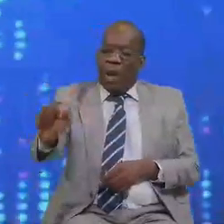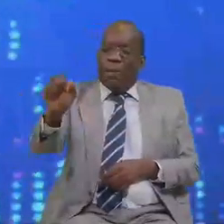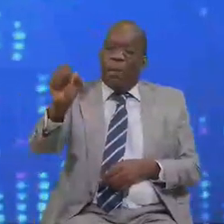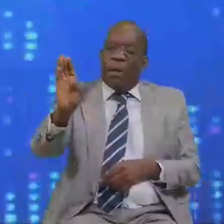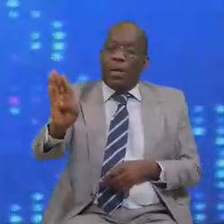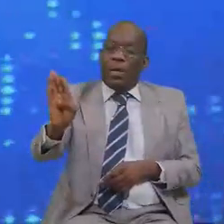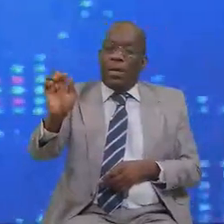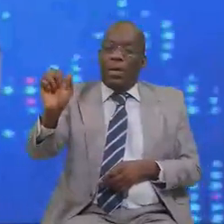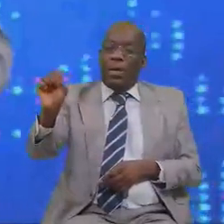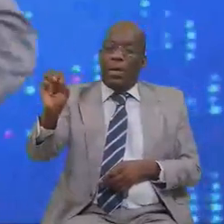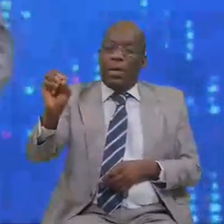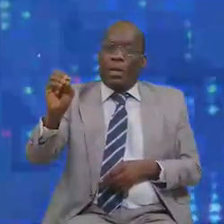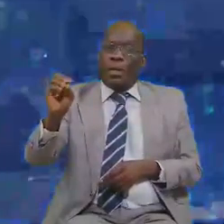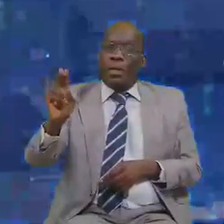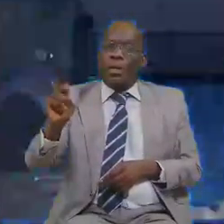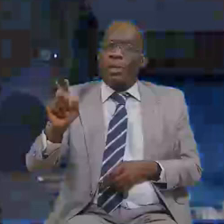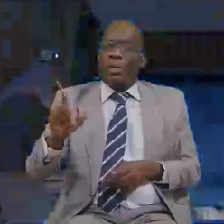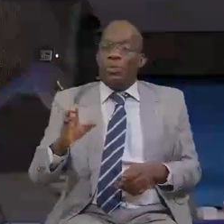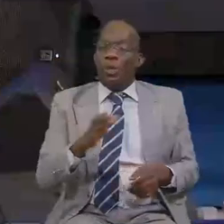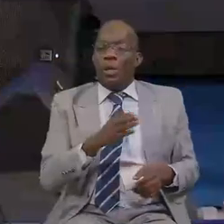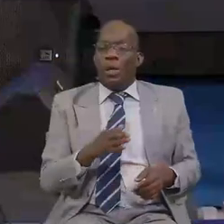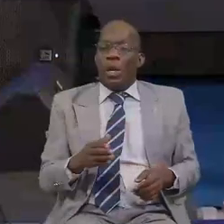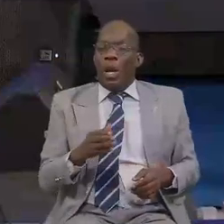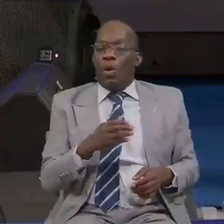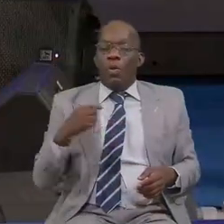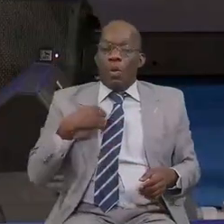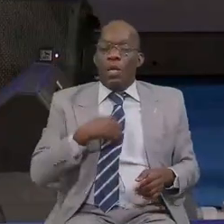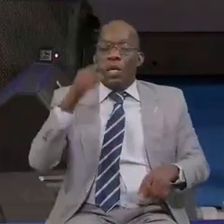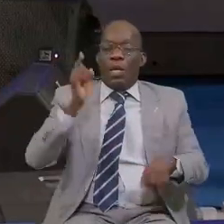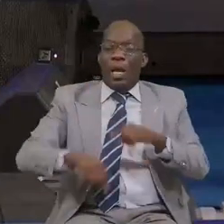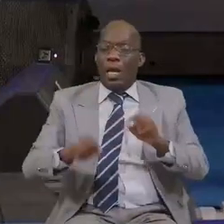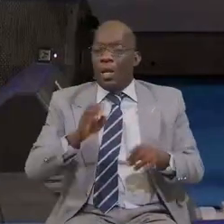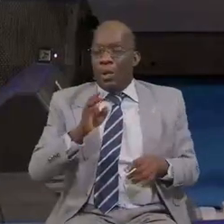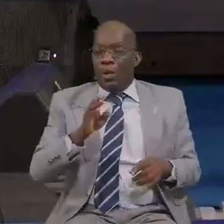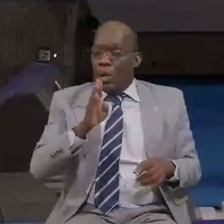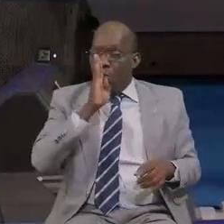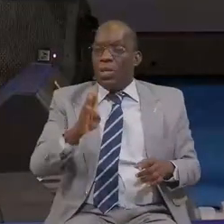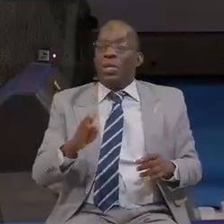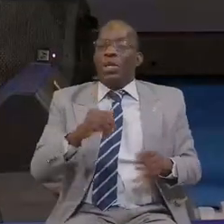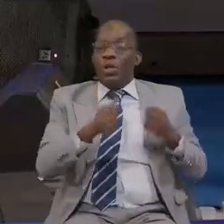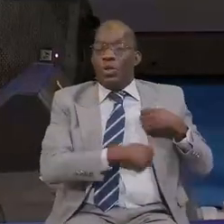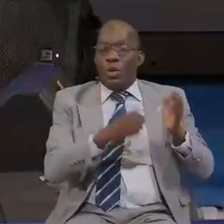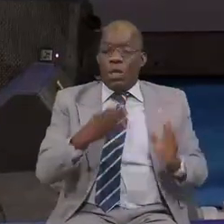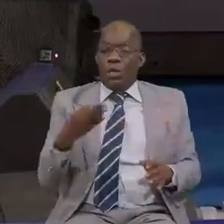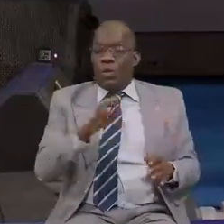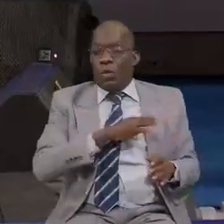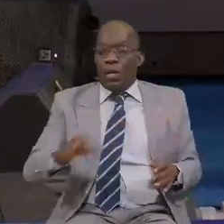Si c'est là, nous ne pouvons pas être des soldats de Christ. Nous ne pouvons pas faire partie de